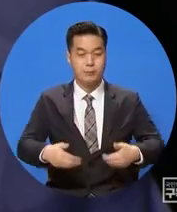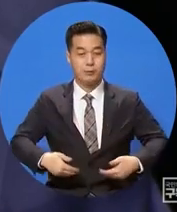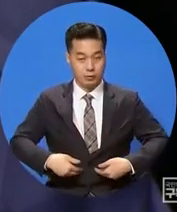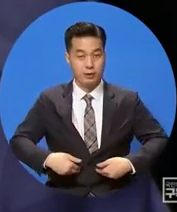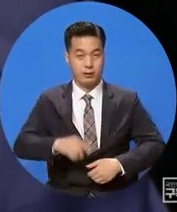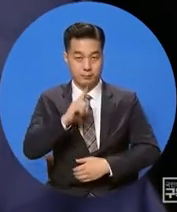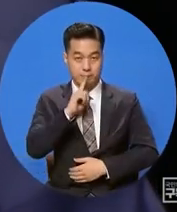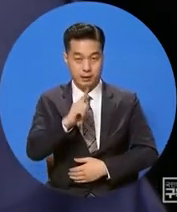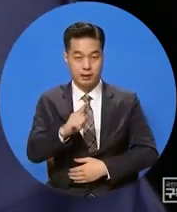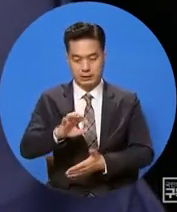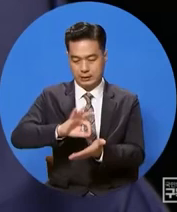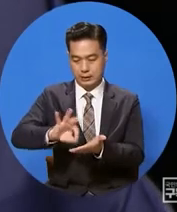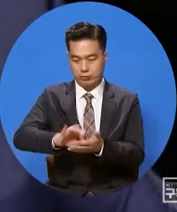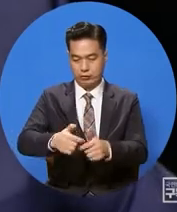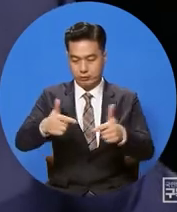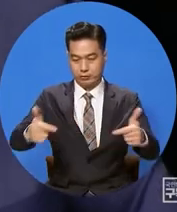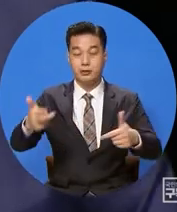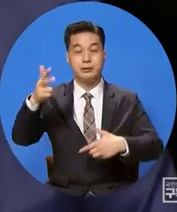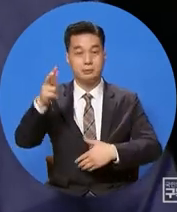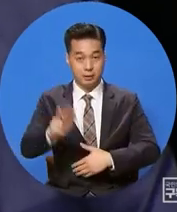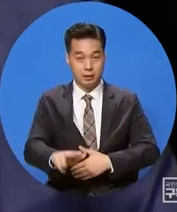정책에서는 지출은 늘었지만